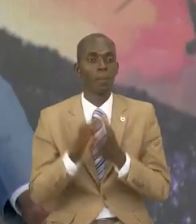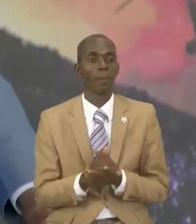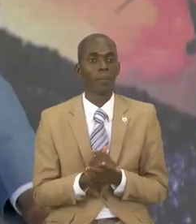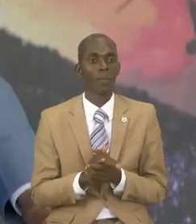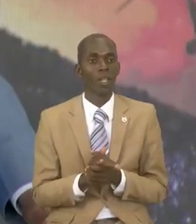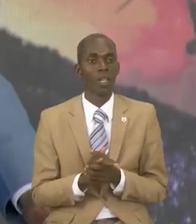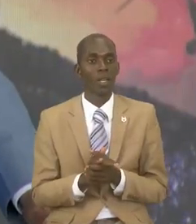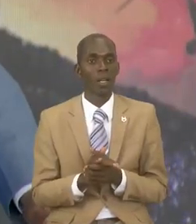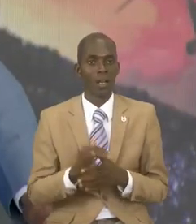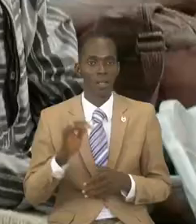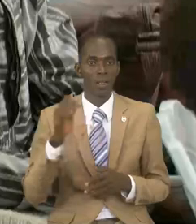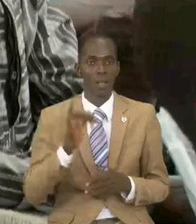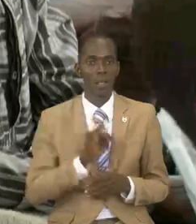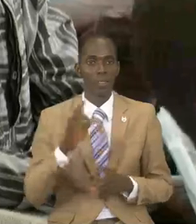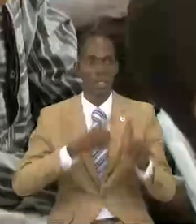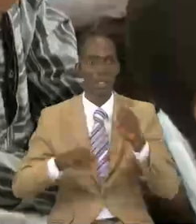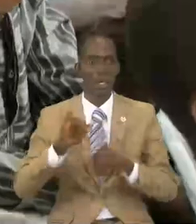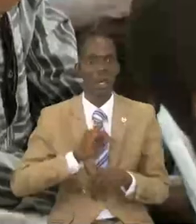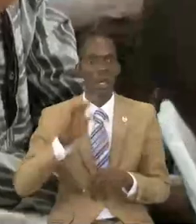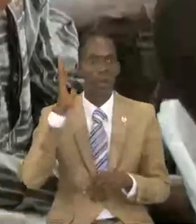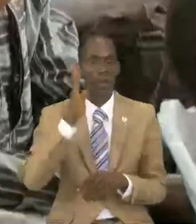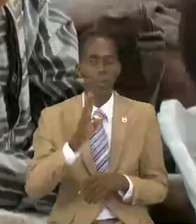grâce de Dieu. Je serai là